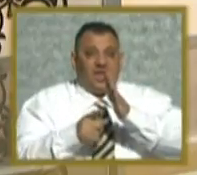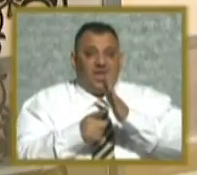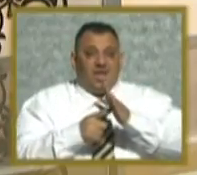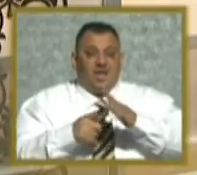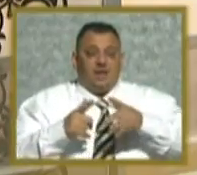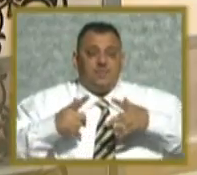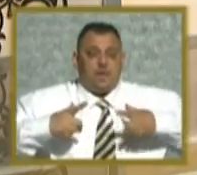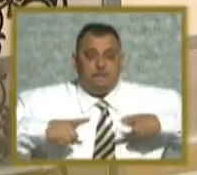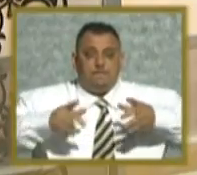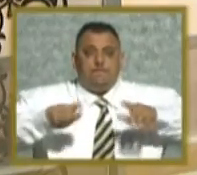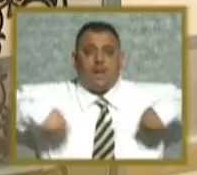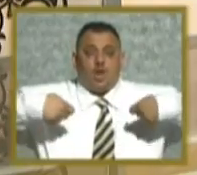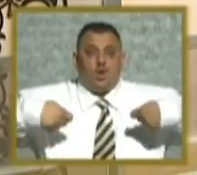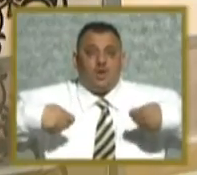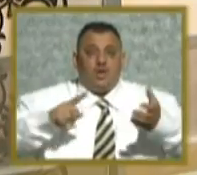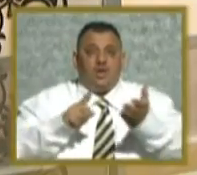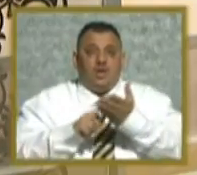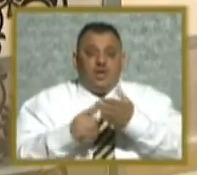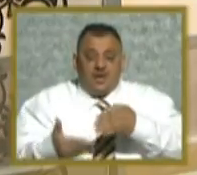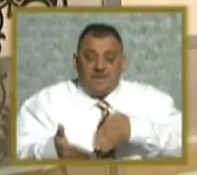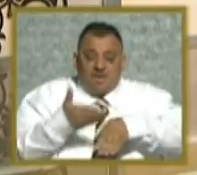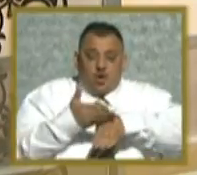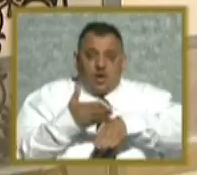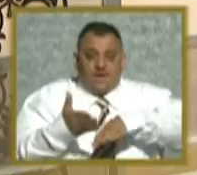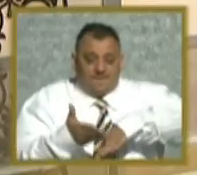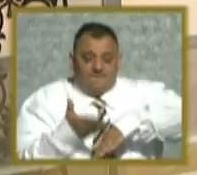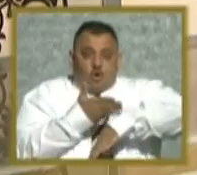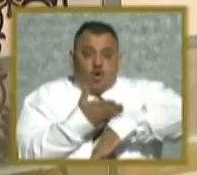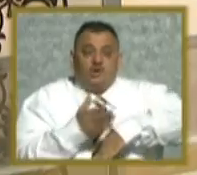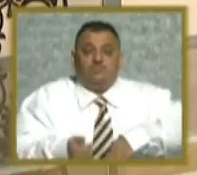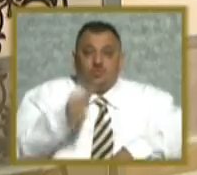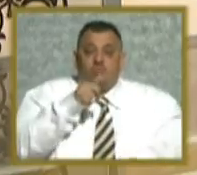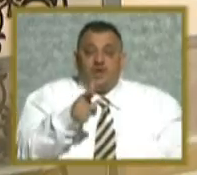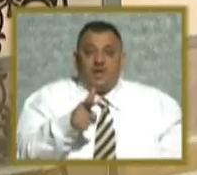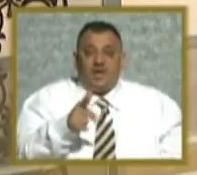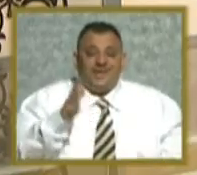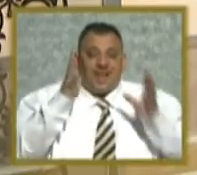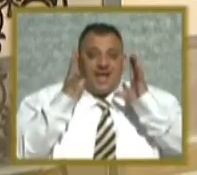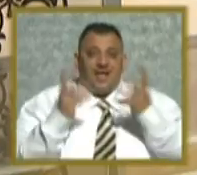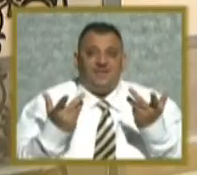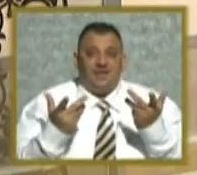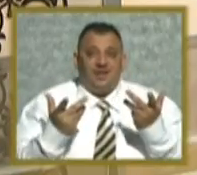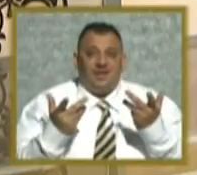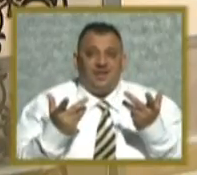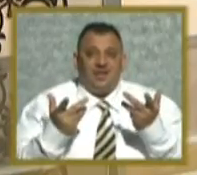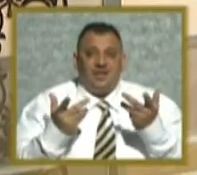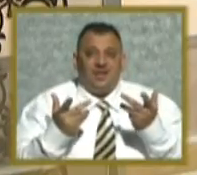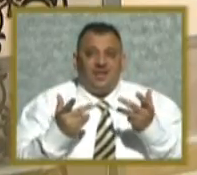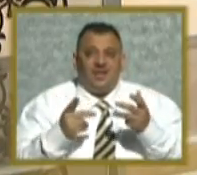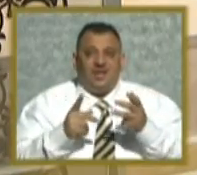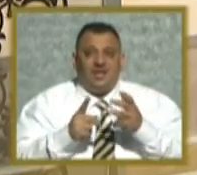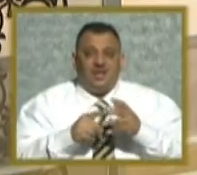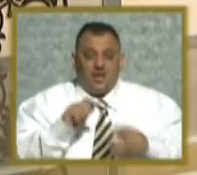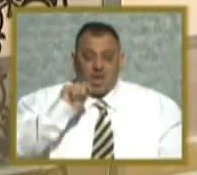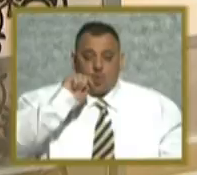أو جبة يكون فوق الساق على الساق، كيف هذه مشروعية؟ يعني قصدك بالنسبة